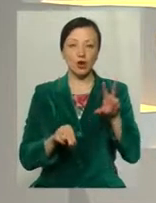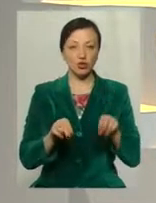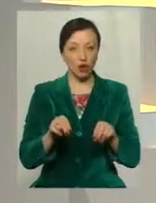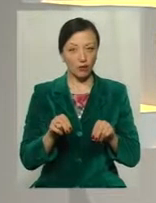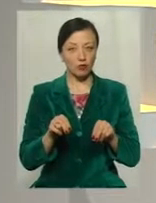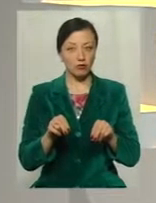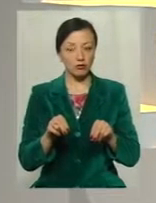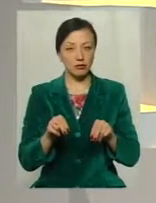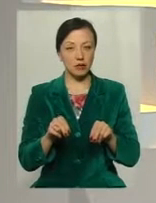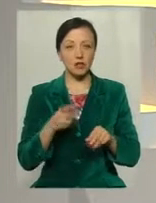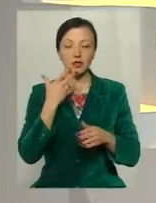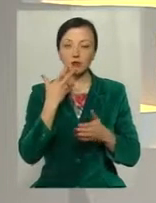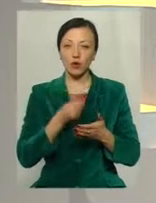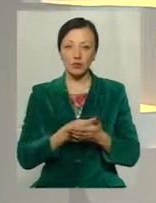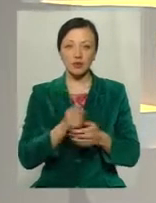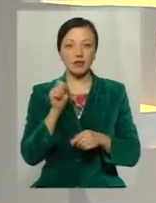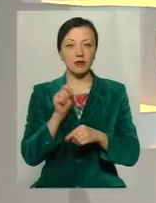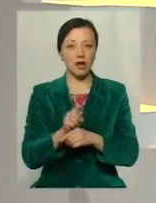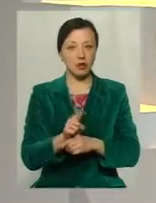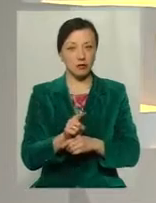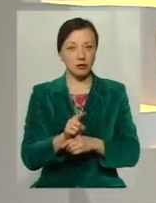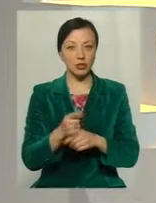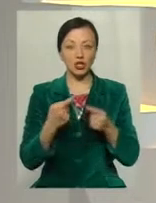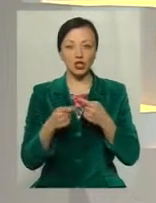голови облдержадміністрації про те,